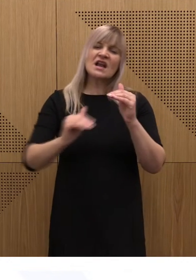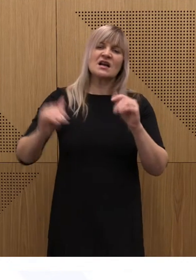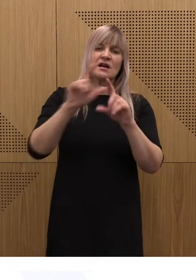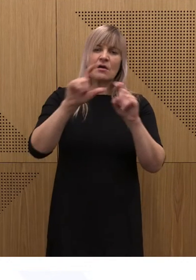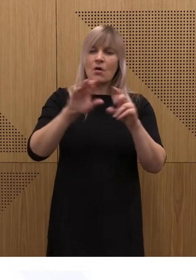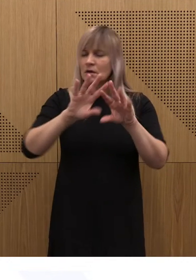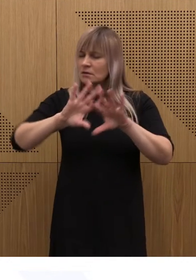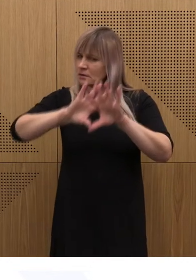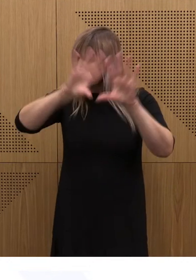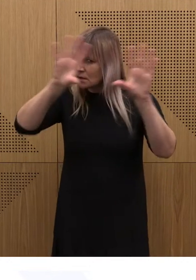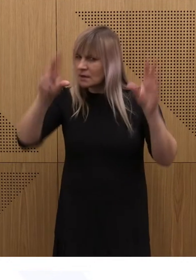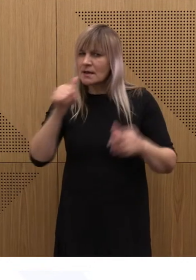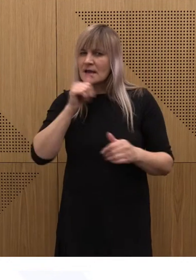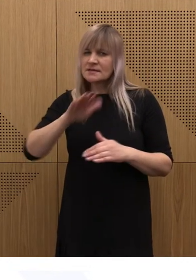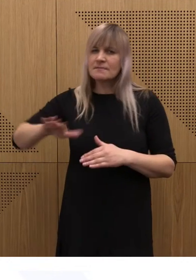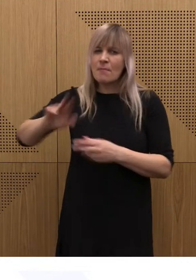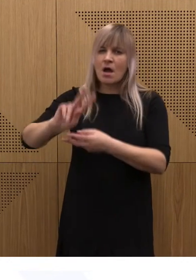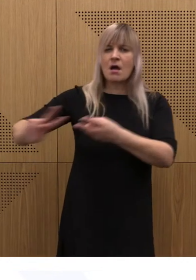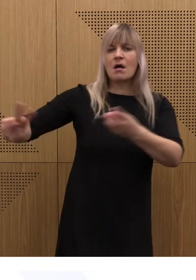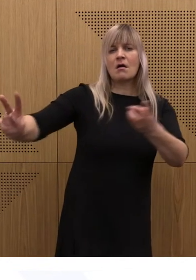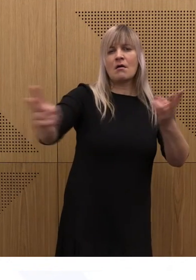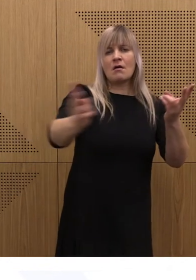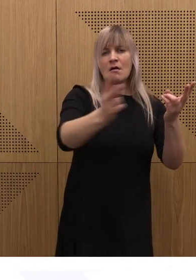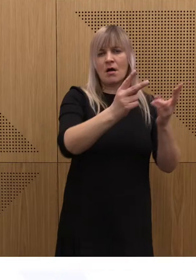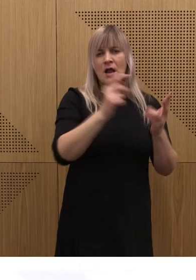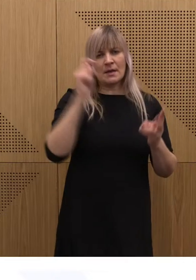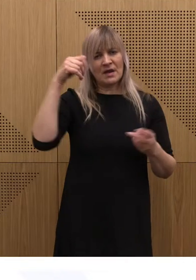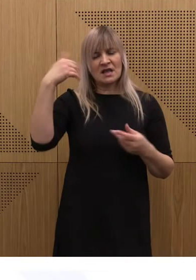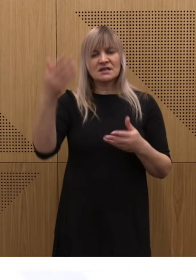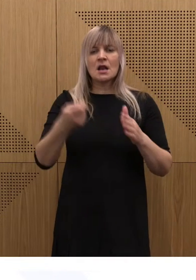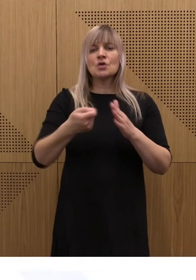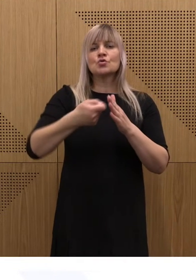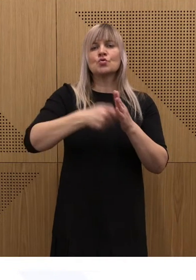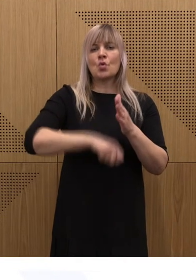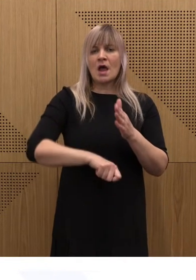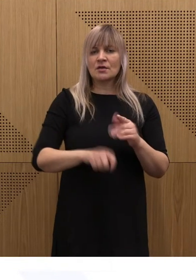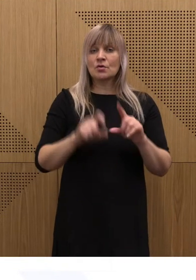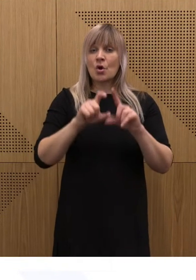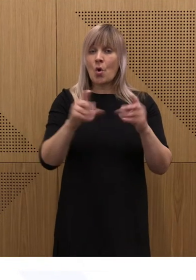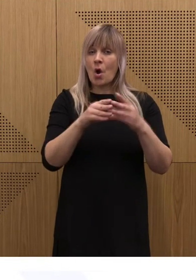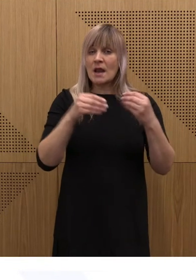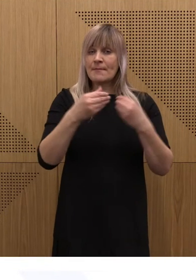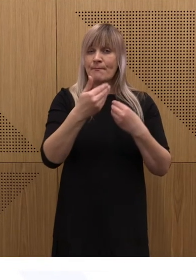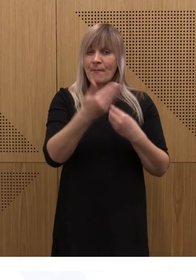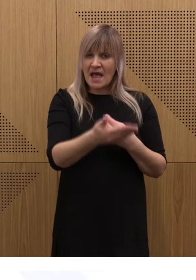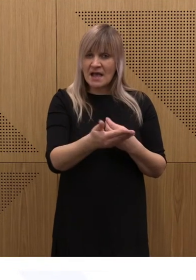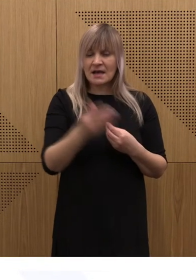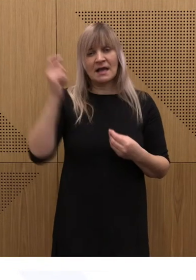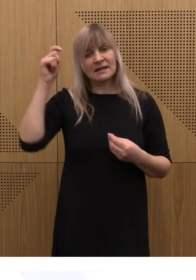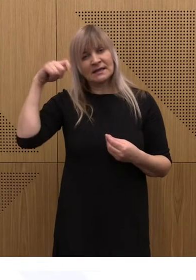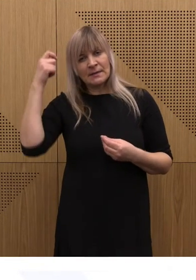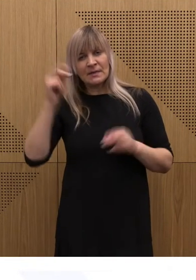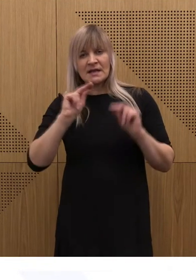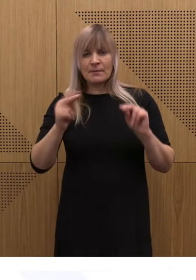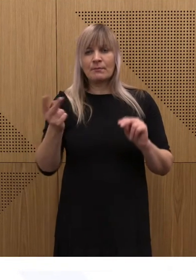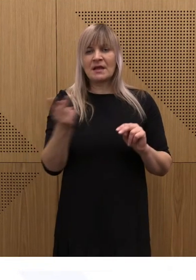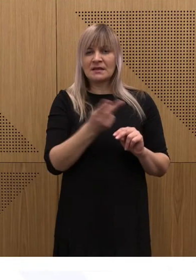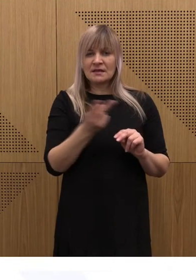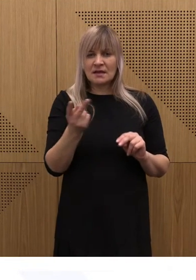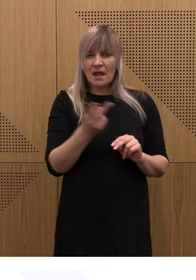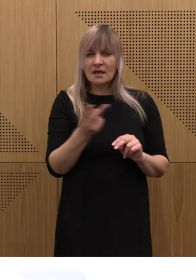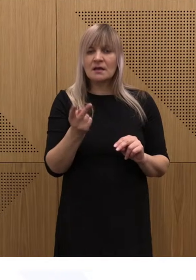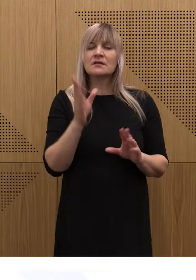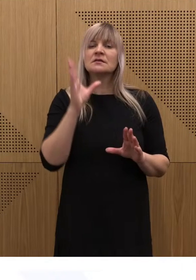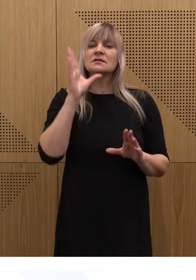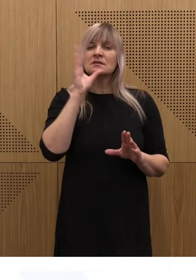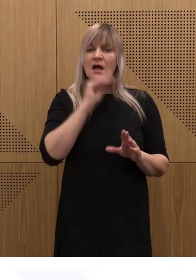kõrgkoolid üle Eesti õppijatele suletud ja koolipered , õpilased ja